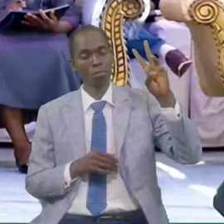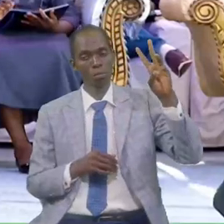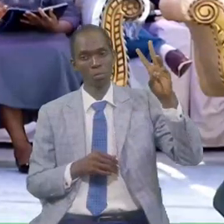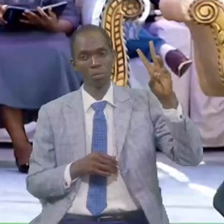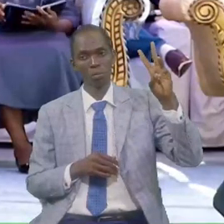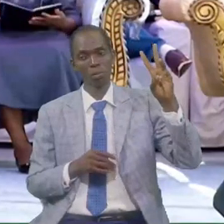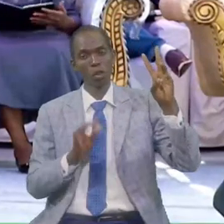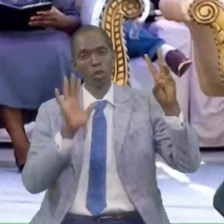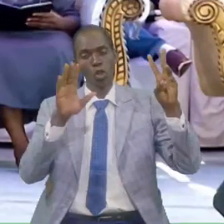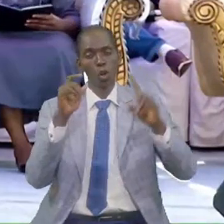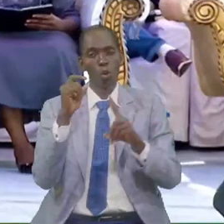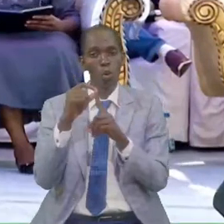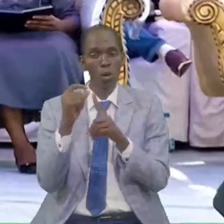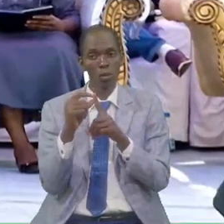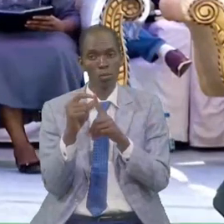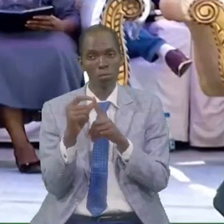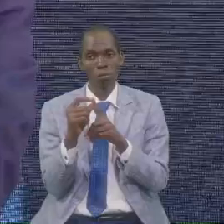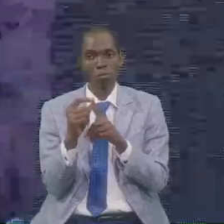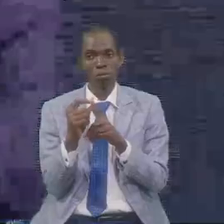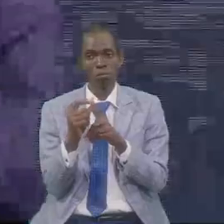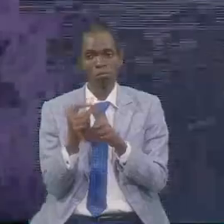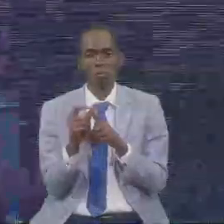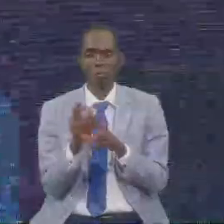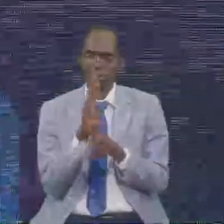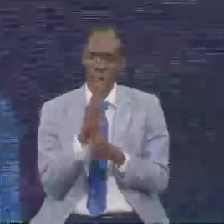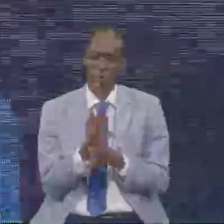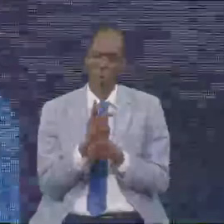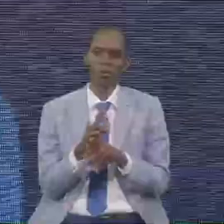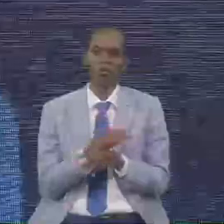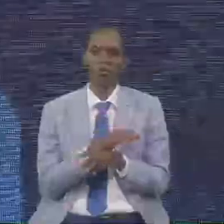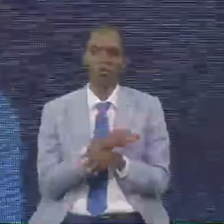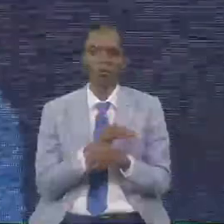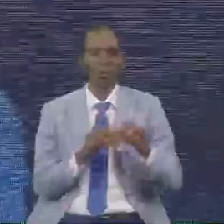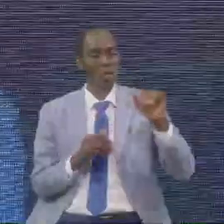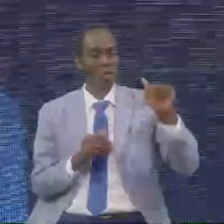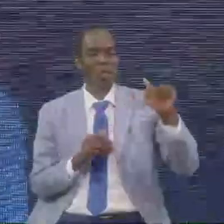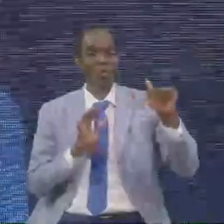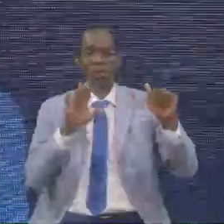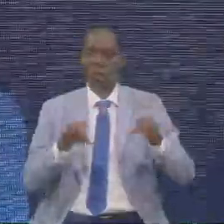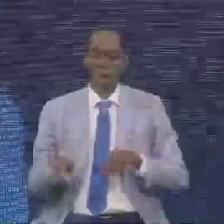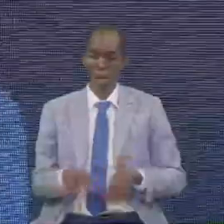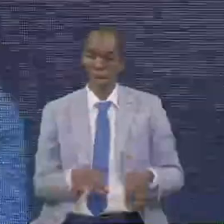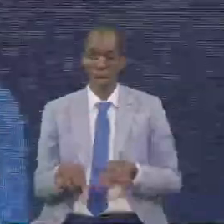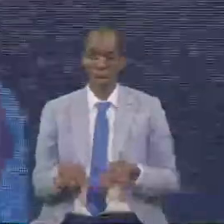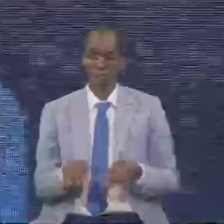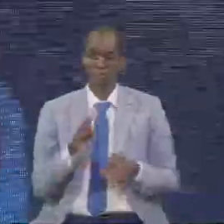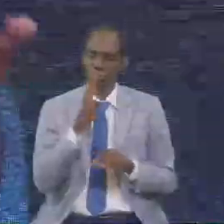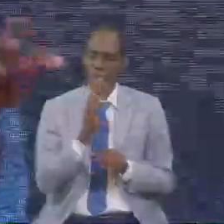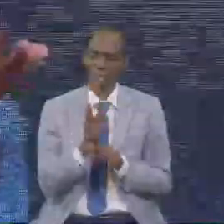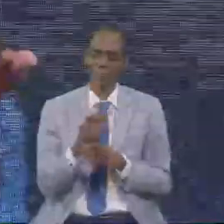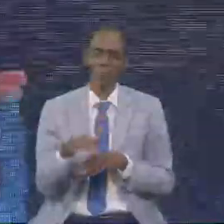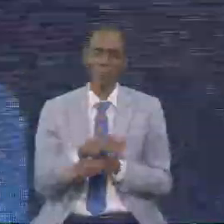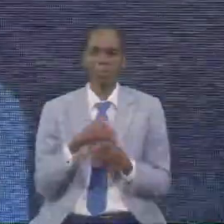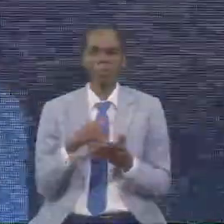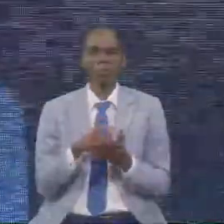Tu dois donc veiller sur tes paroles, veille sur cela. Tes actions, veille sur